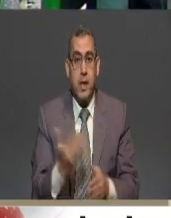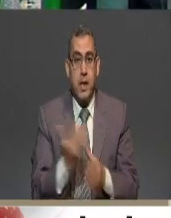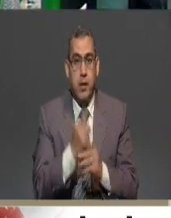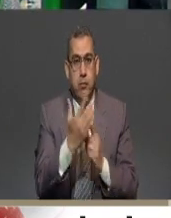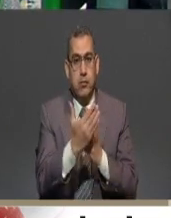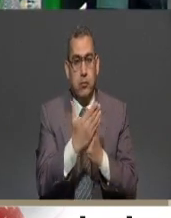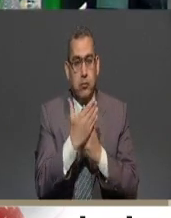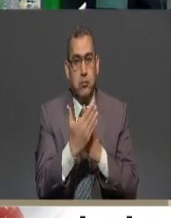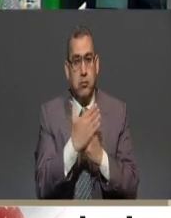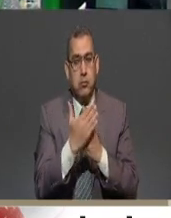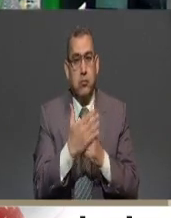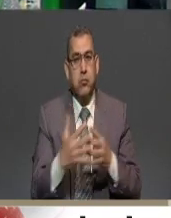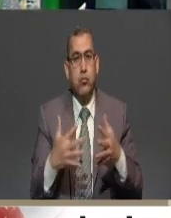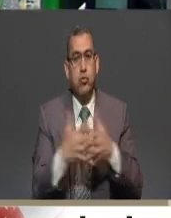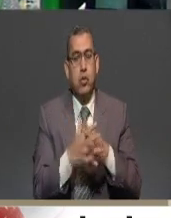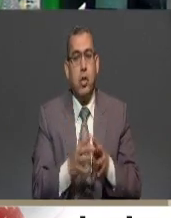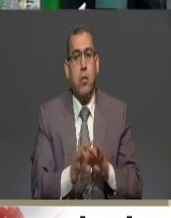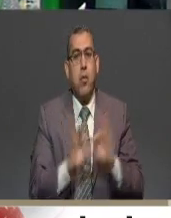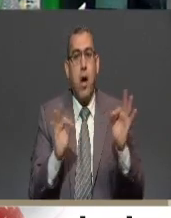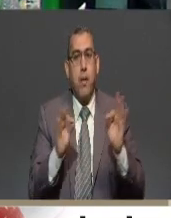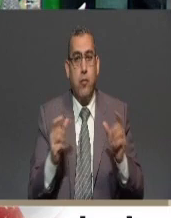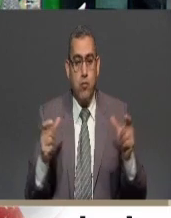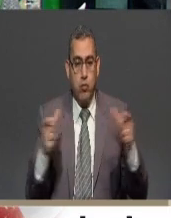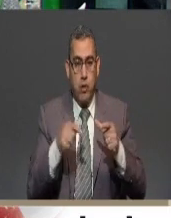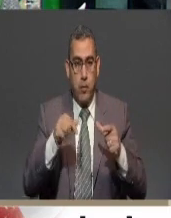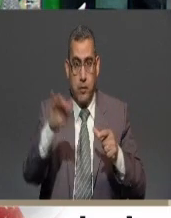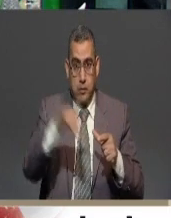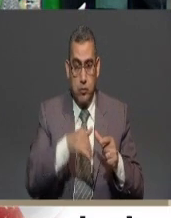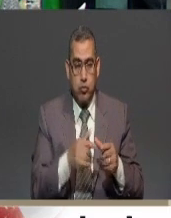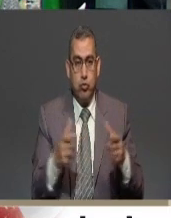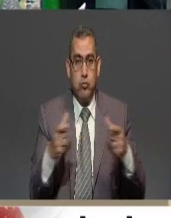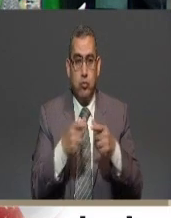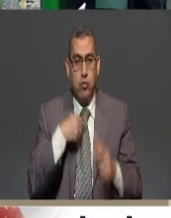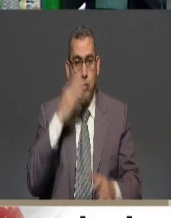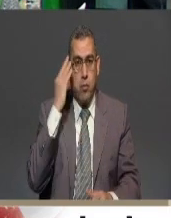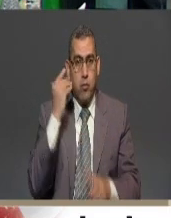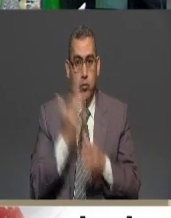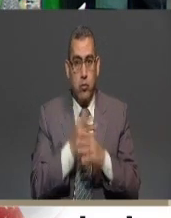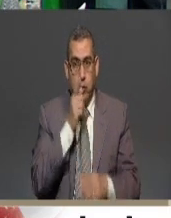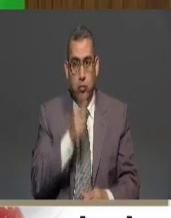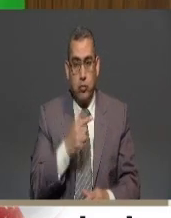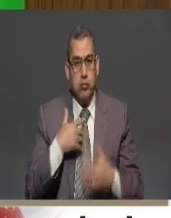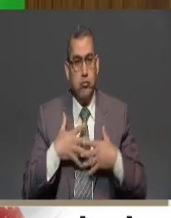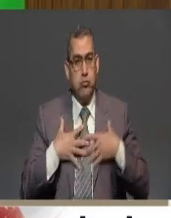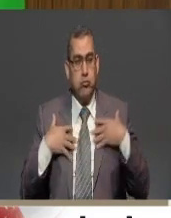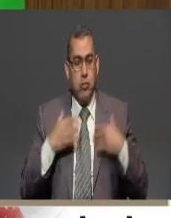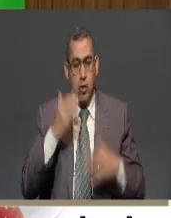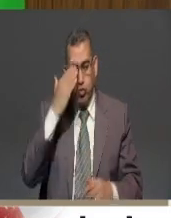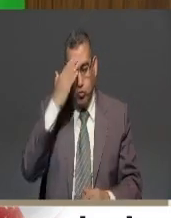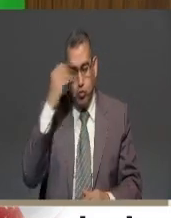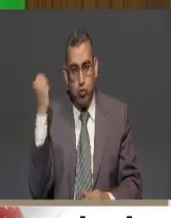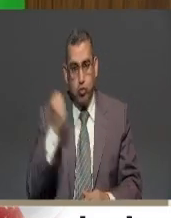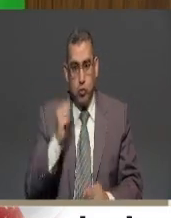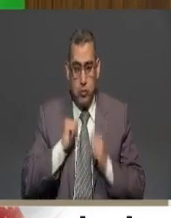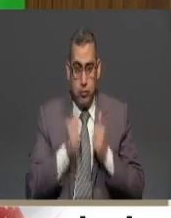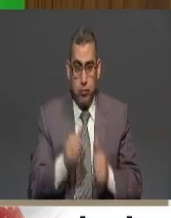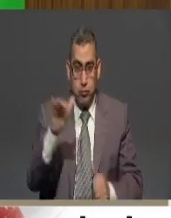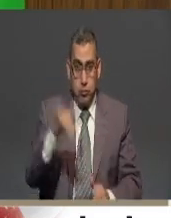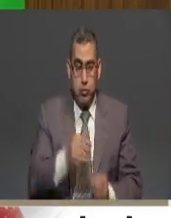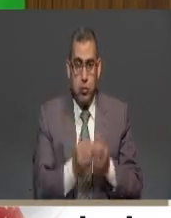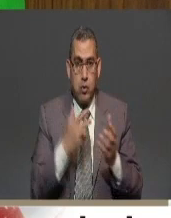لمشاركته الهامة في هذا المؤتمر، وهي فرصة لتقديم الشكر